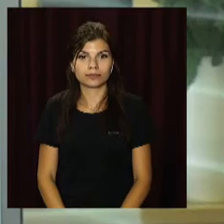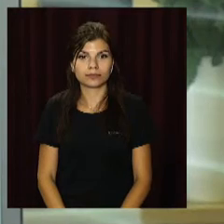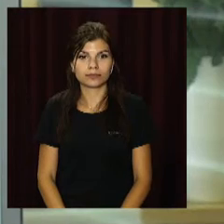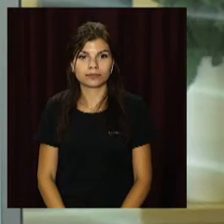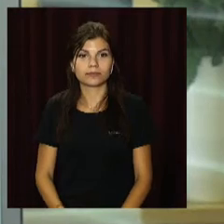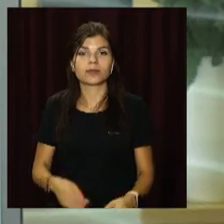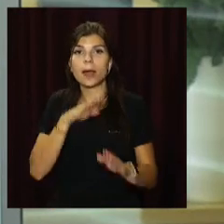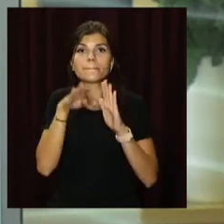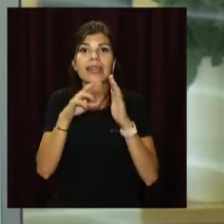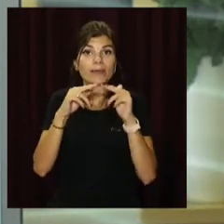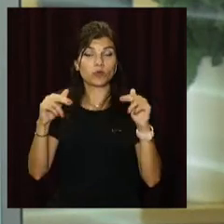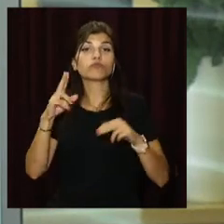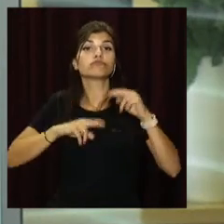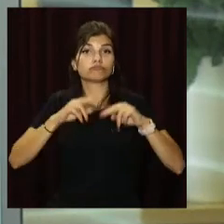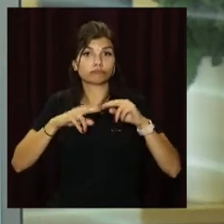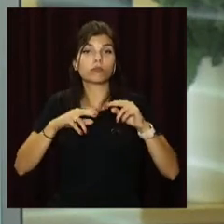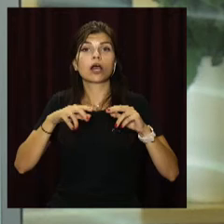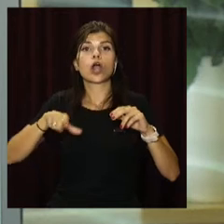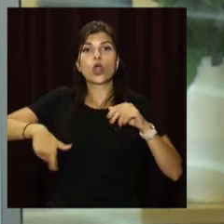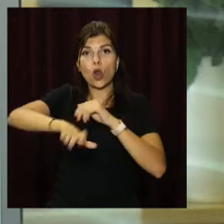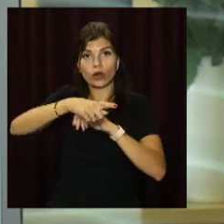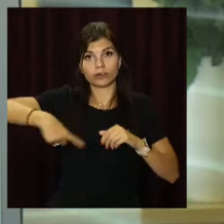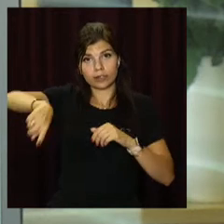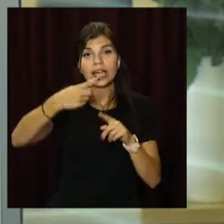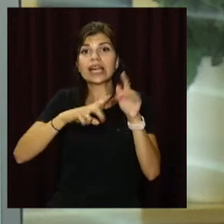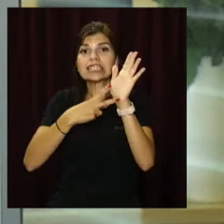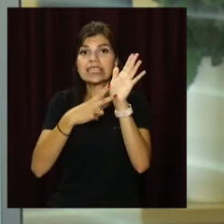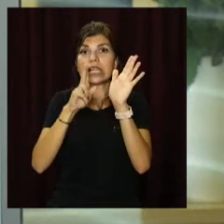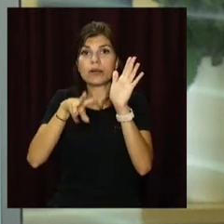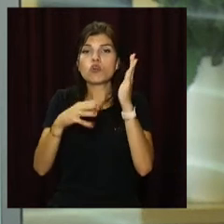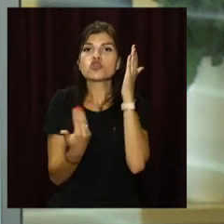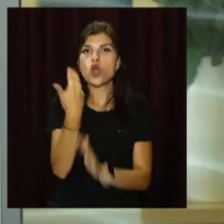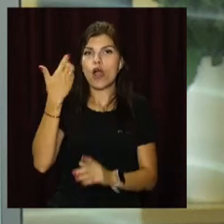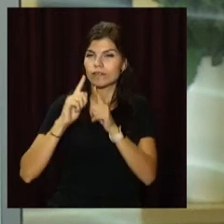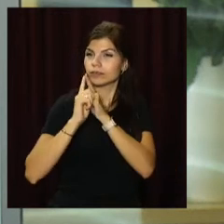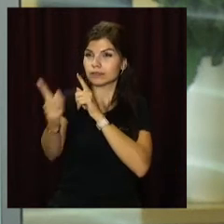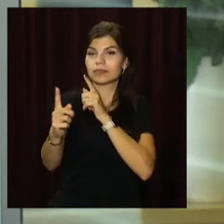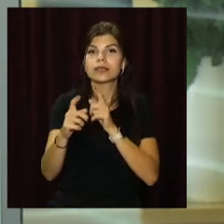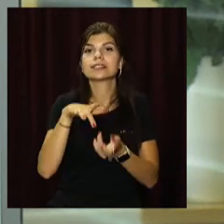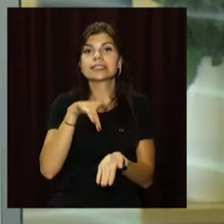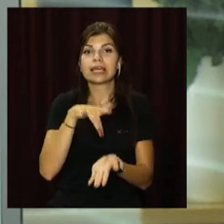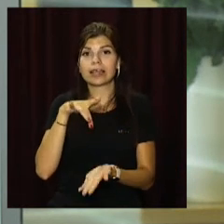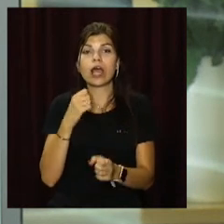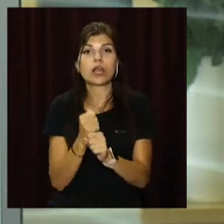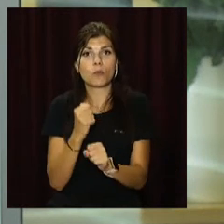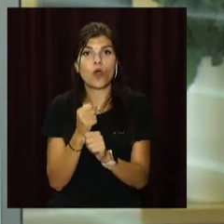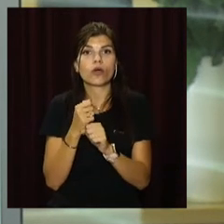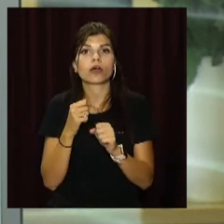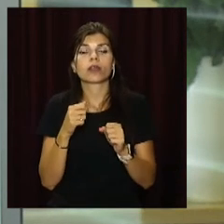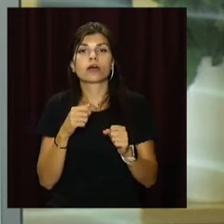Під Дніпром триває будівництво об'їзної дороги. Це буде 7 кілометрів нової магістралі в обхід обласного центру. Роботи в